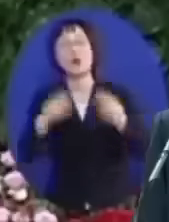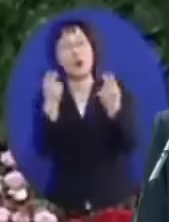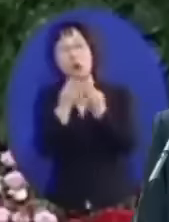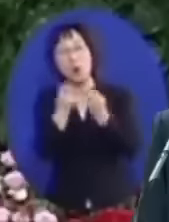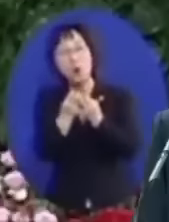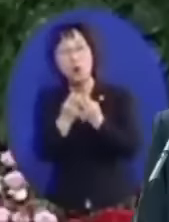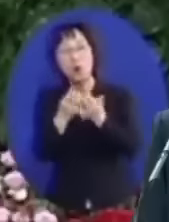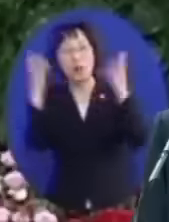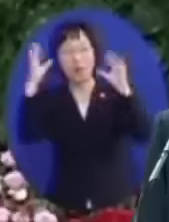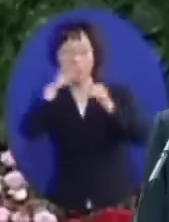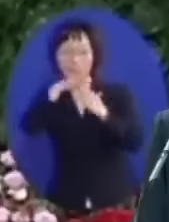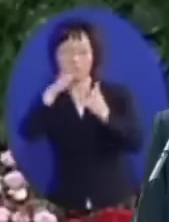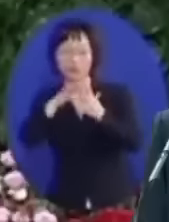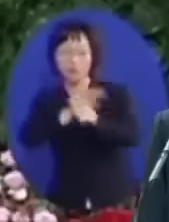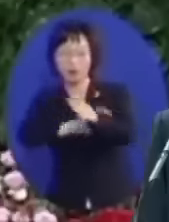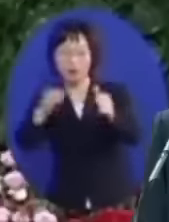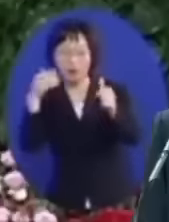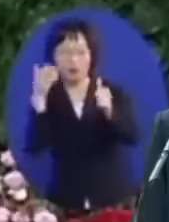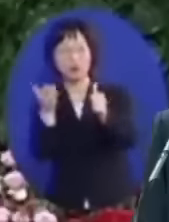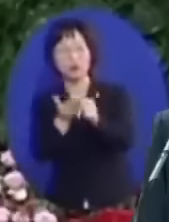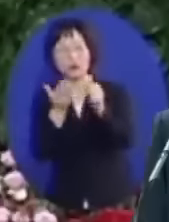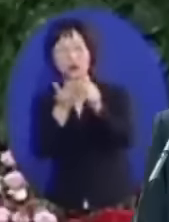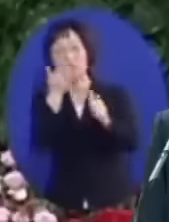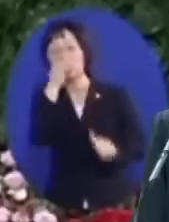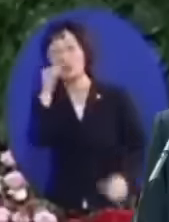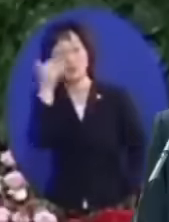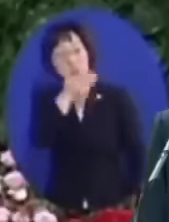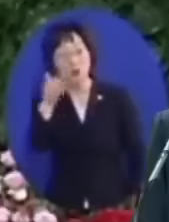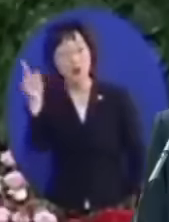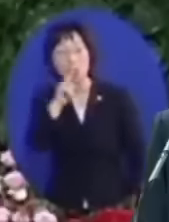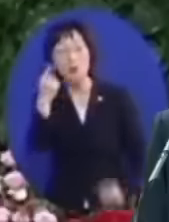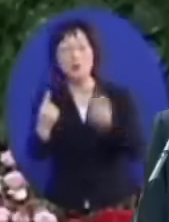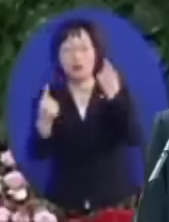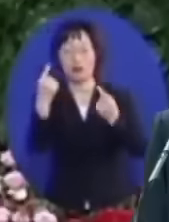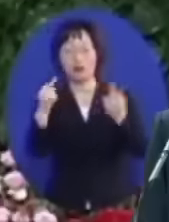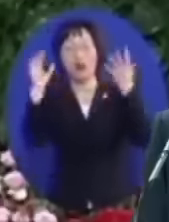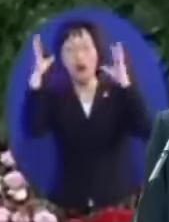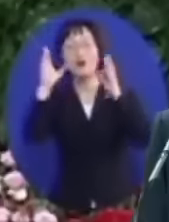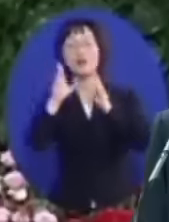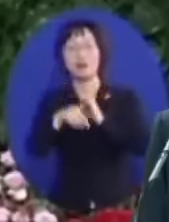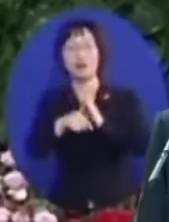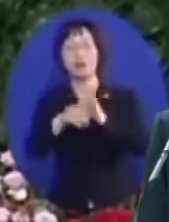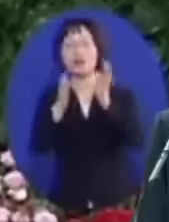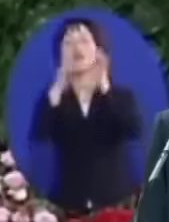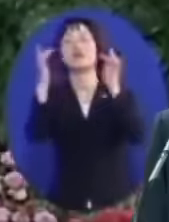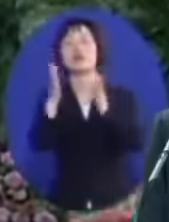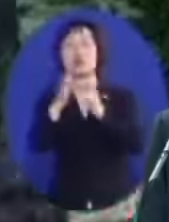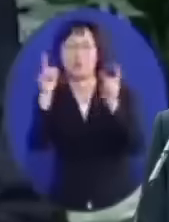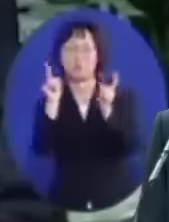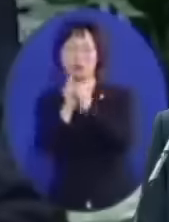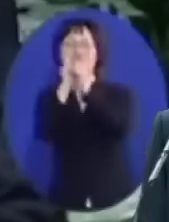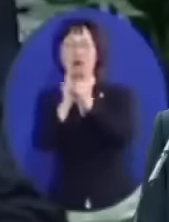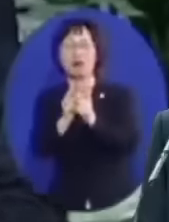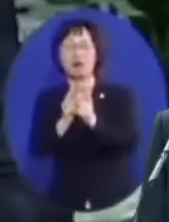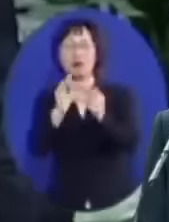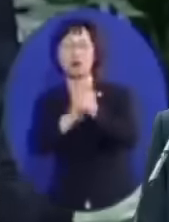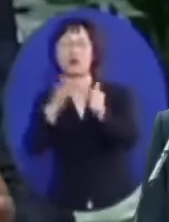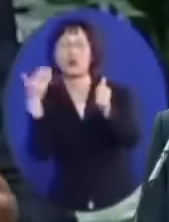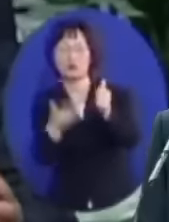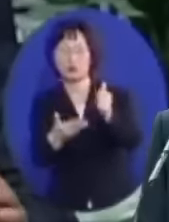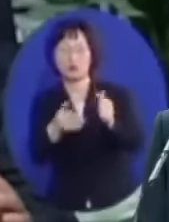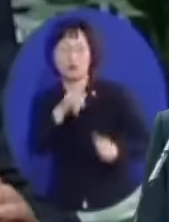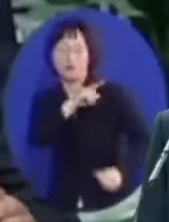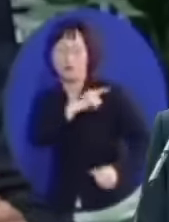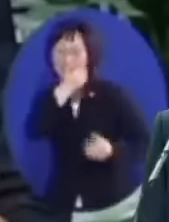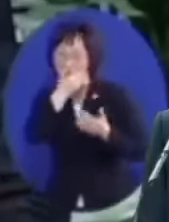잘 기를 수가 있습니까? 우리는 무엇보다도 어릴 때 예수님을 만나게 해야 되는 것입니다. 이게 가장